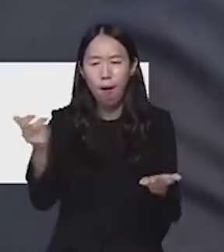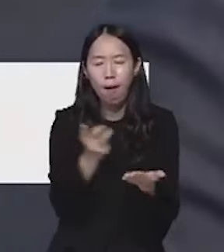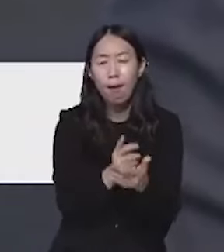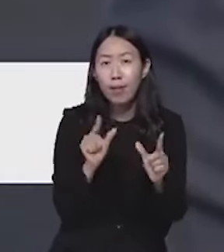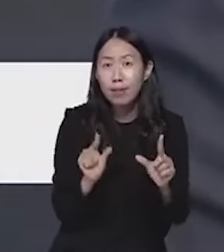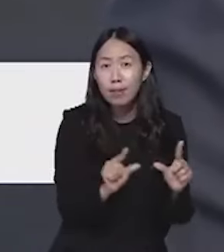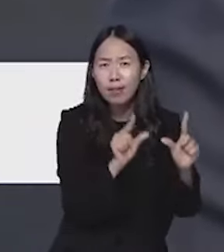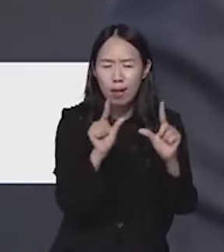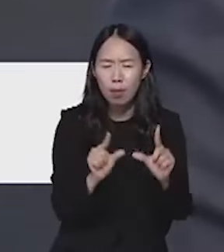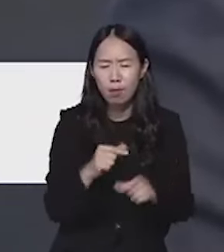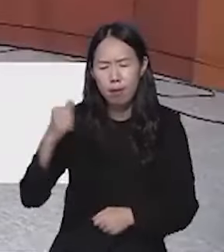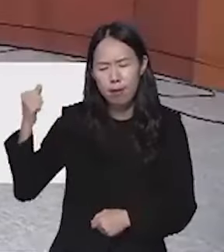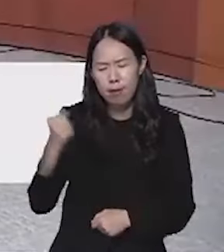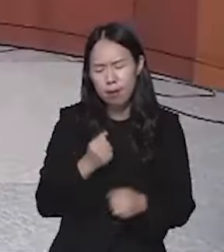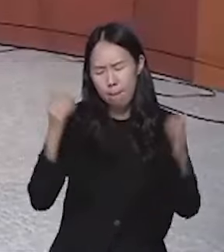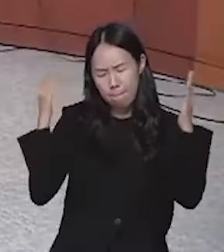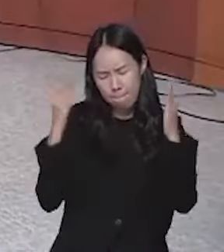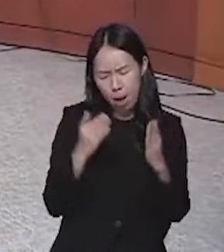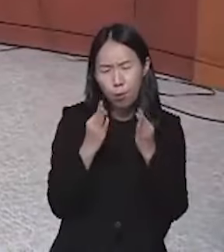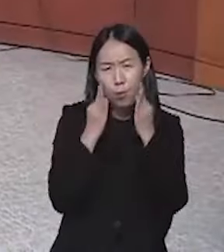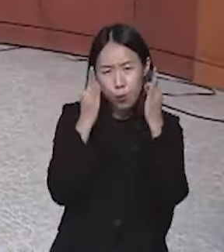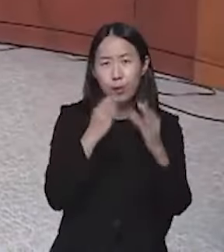사실상 모든 당력을 집중하고 있습니다.